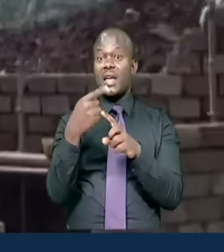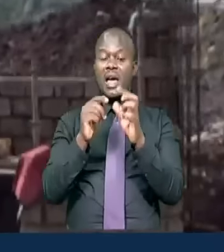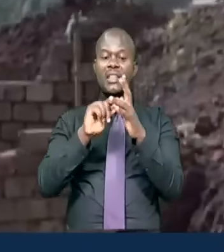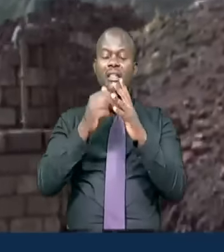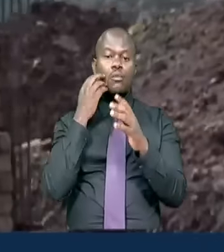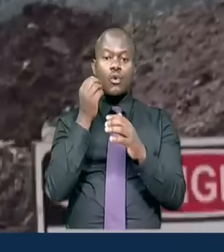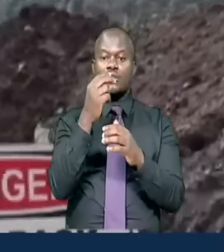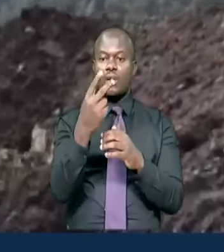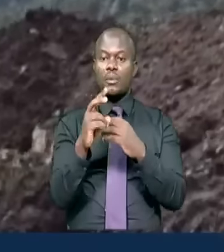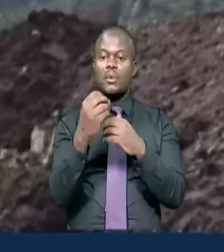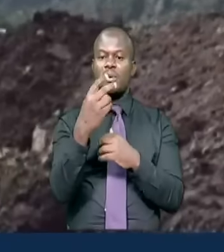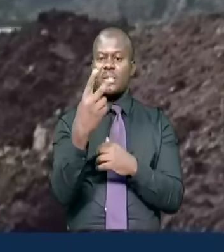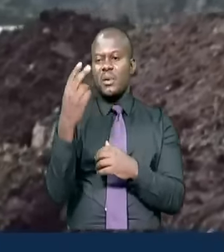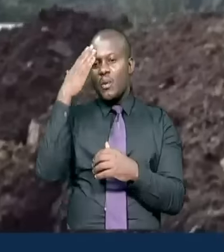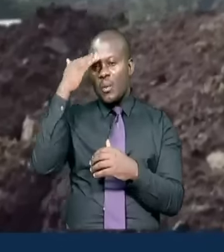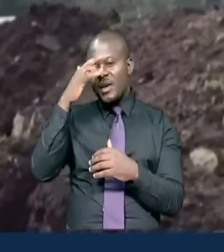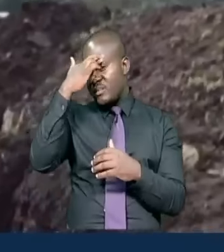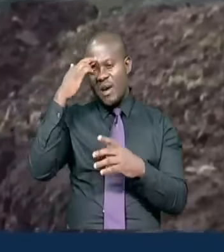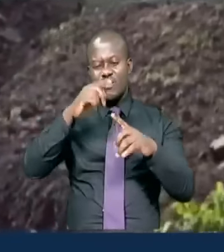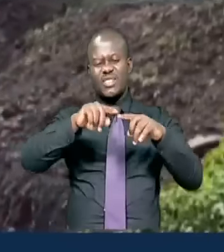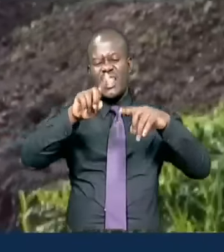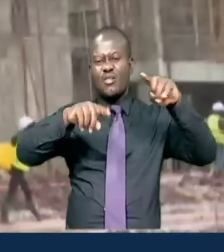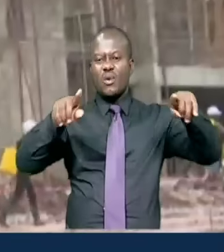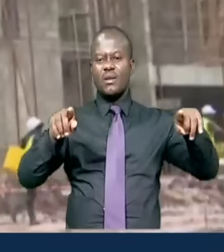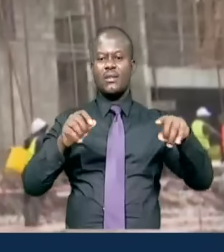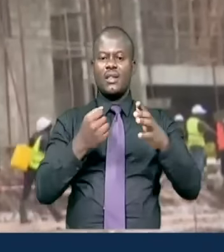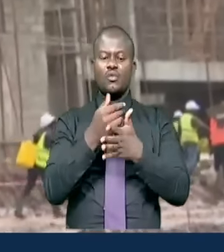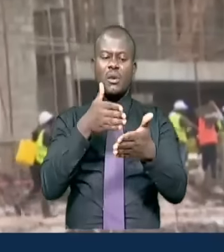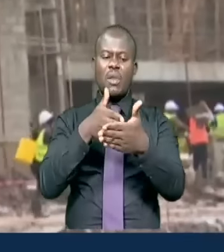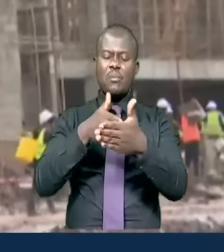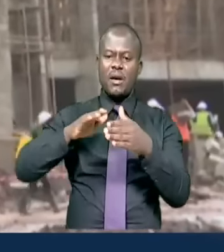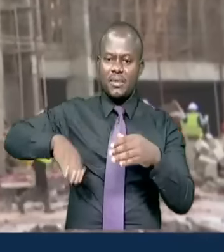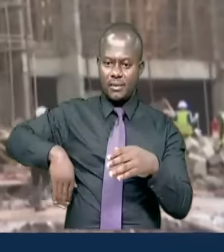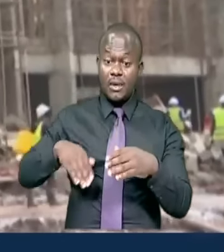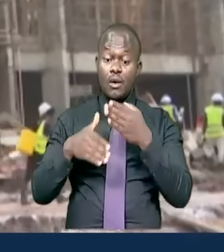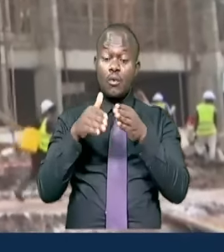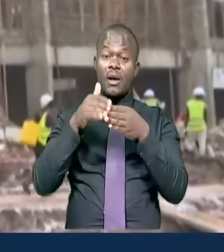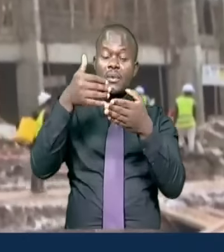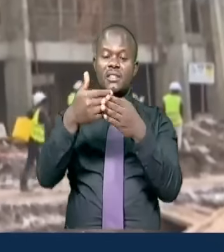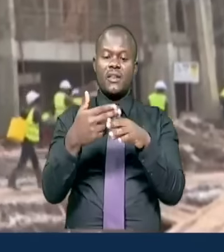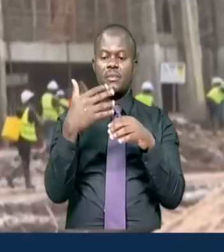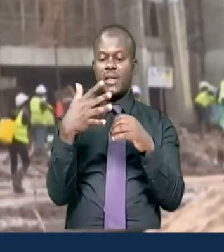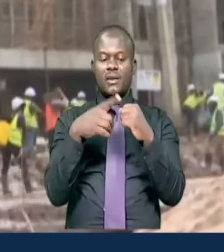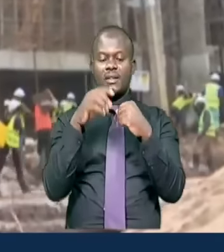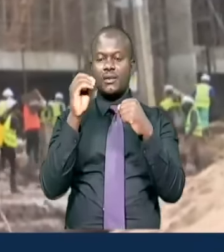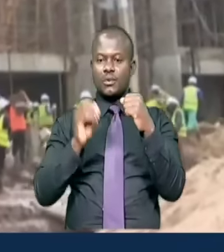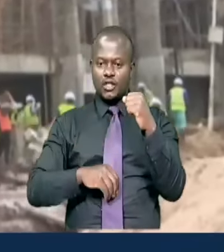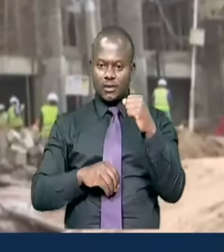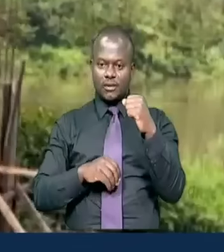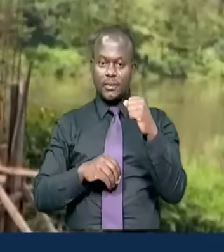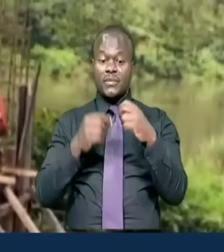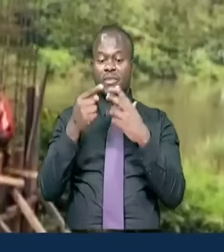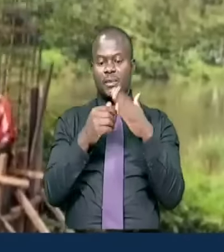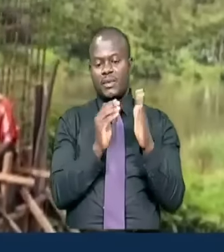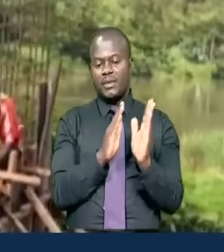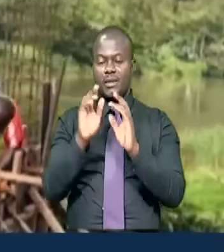kwa 2/2022 kubera impamvu zinyuranye zabikerereje kubaka ubu bigeze kuri 56%. Ni imirimo iteganyijwe